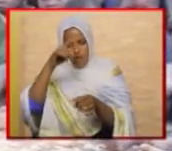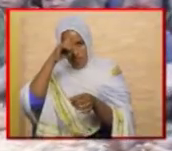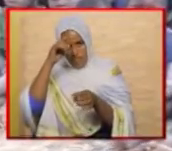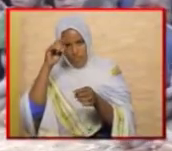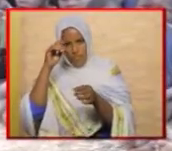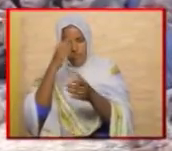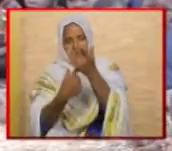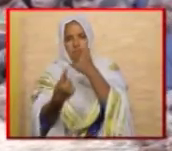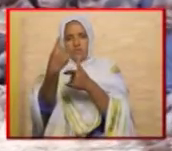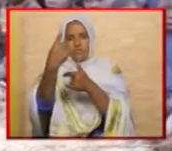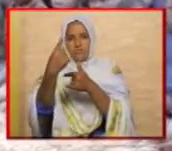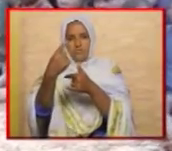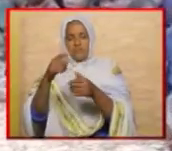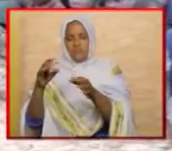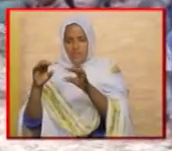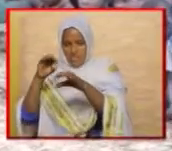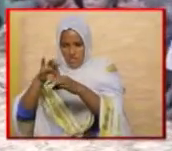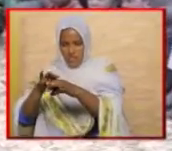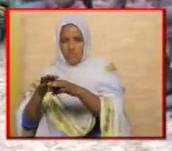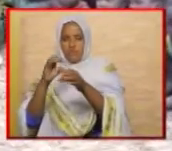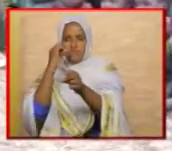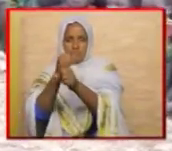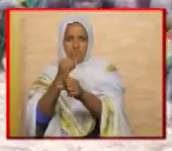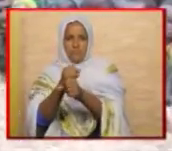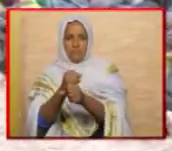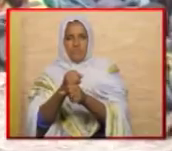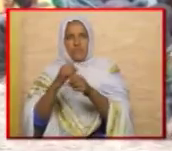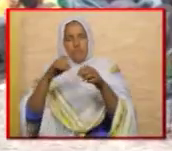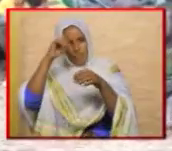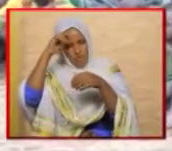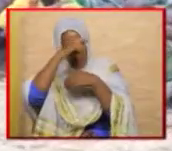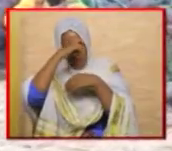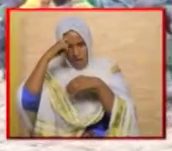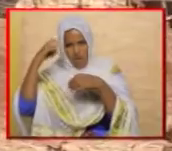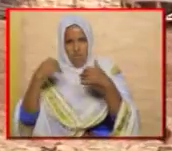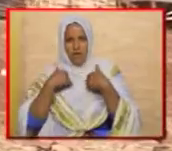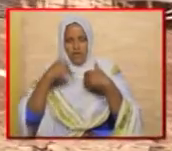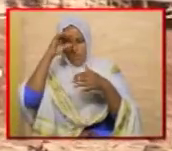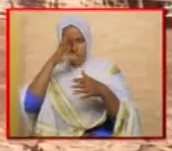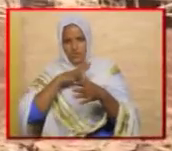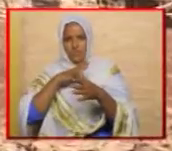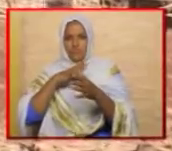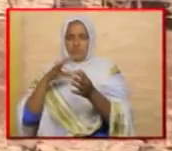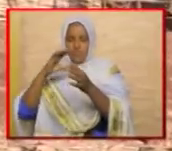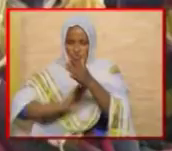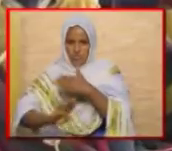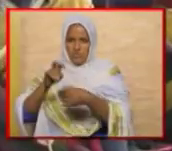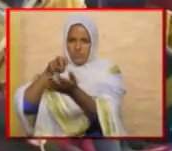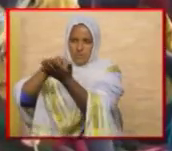ባሪያ ስላሴ ካፈር ተበጅቼ በበረሃ ያለው ከሰው ተወልጄ ከሰው